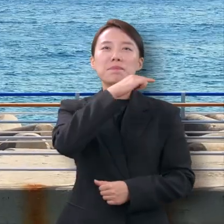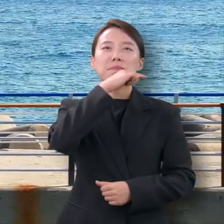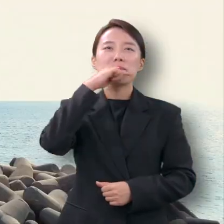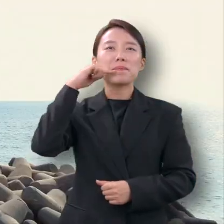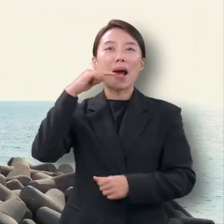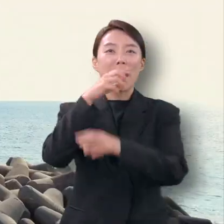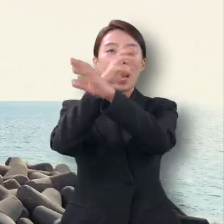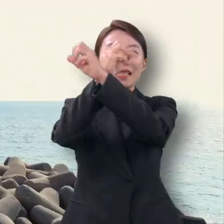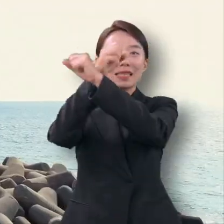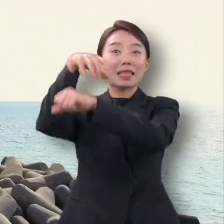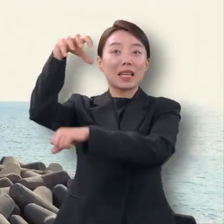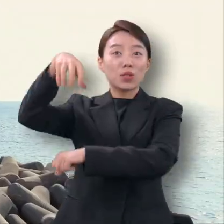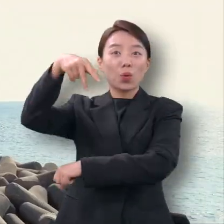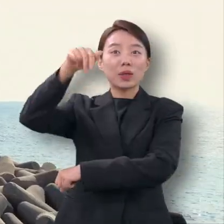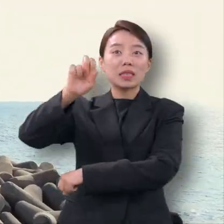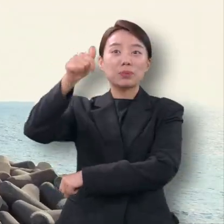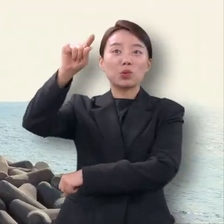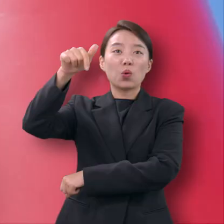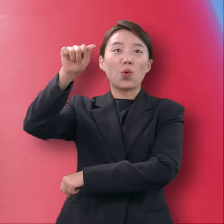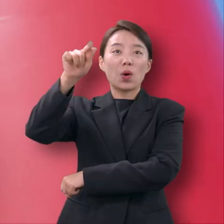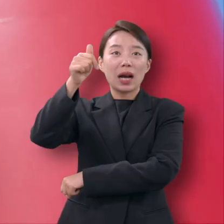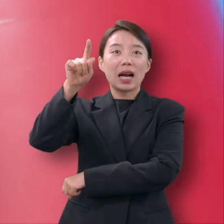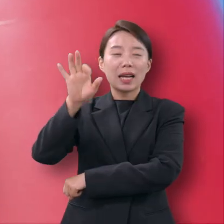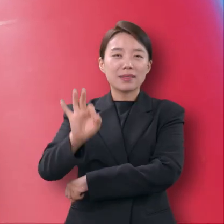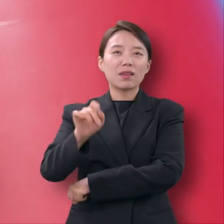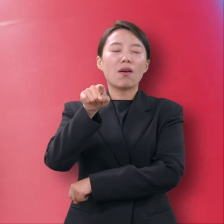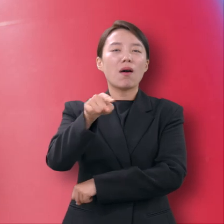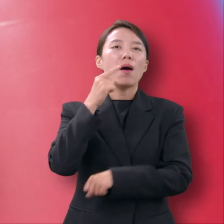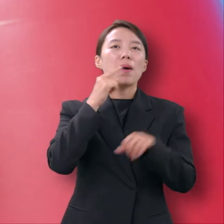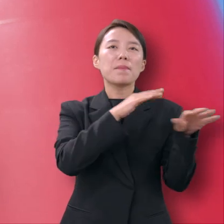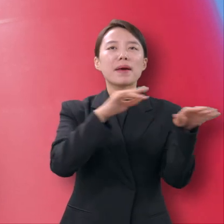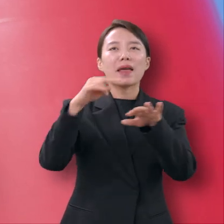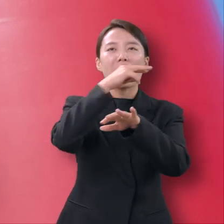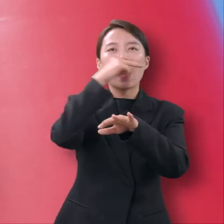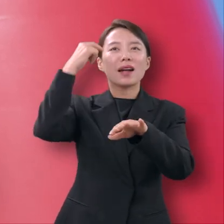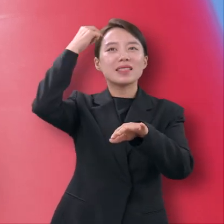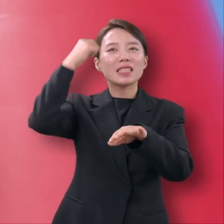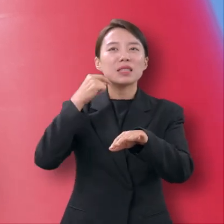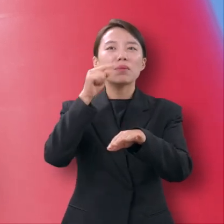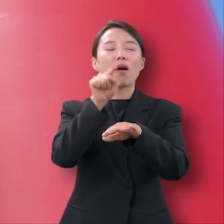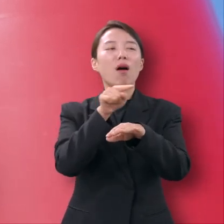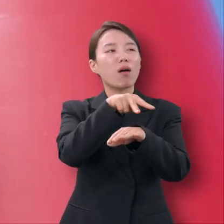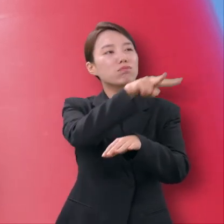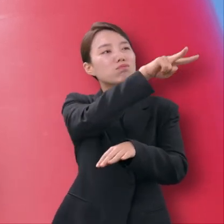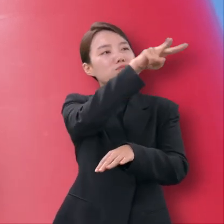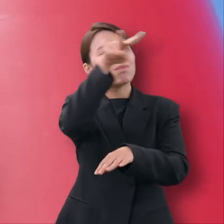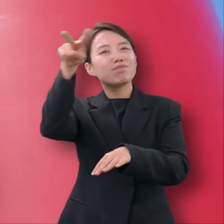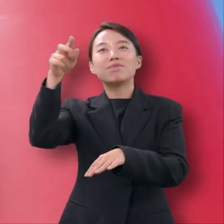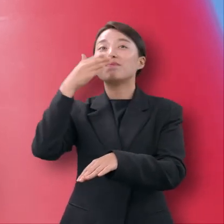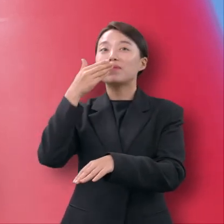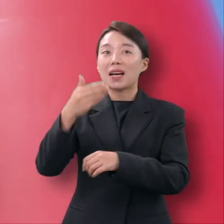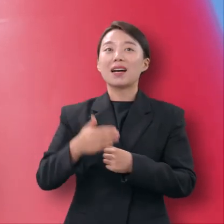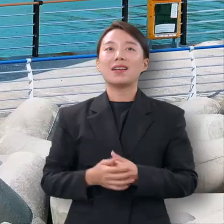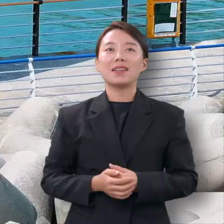붉은 등대가 있는 신곡항에서 푸른 바다향을 만끽하며 바다의 끝을